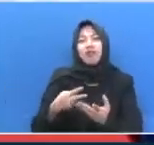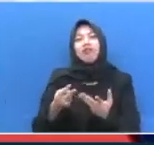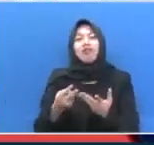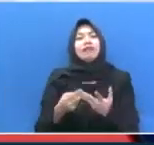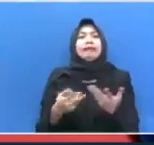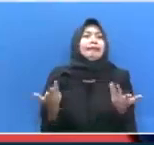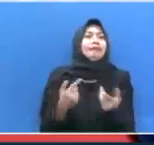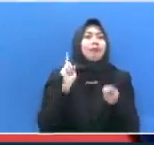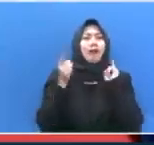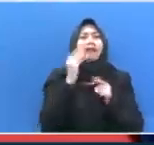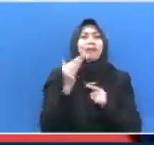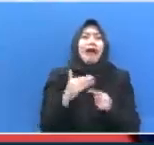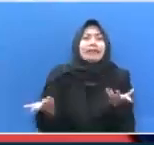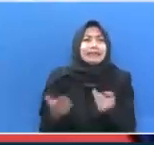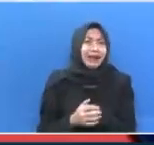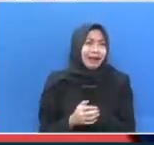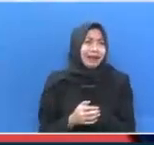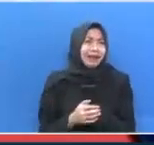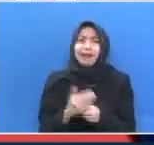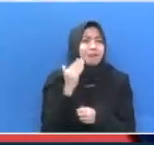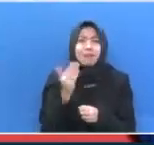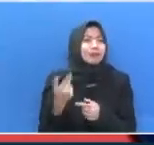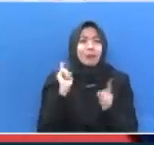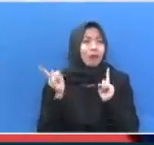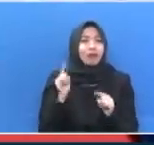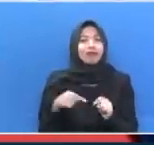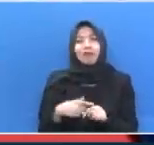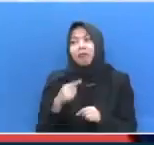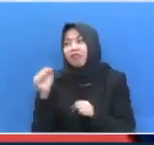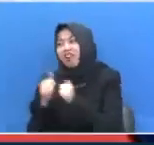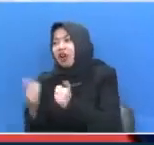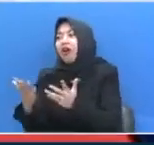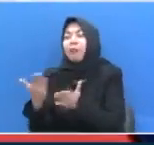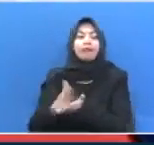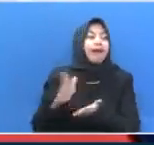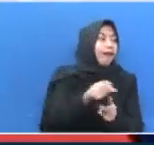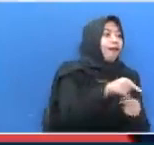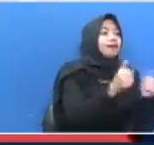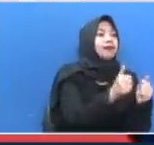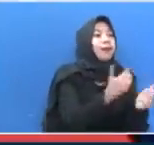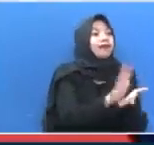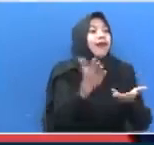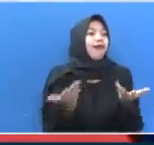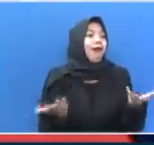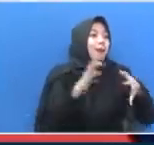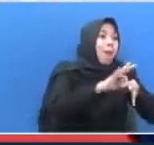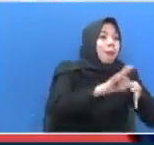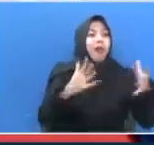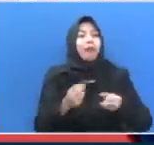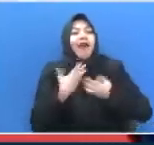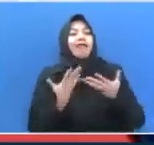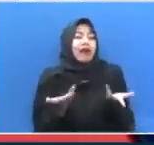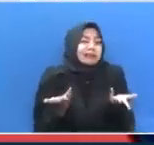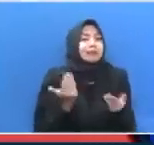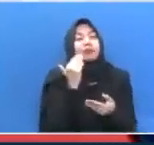lumrah dalam politik kita jadi ke depan adalah hal yang wajar ingin melakukan pelaporan